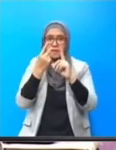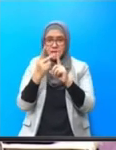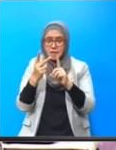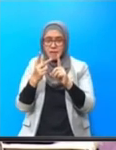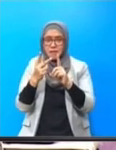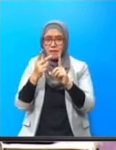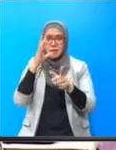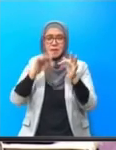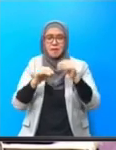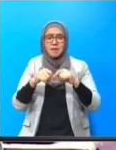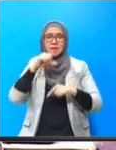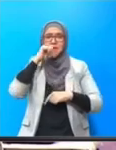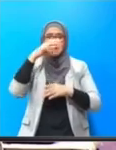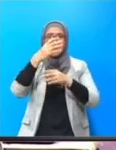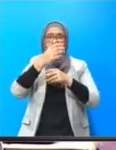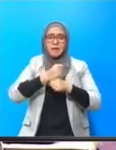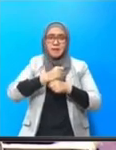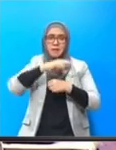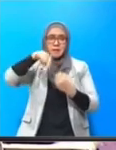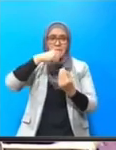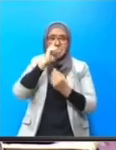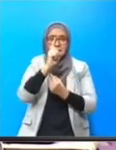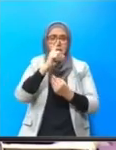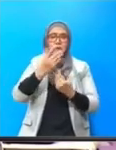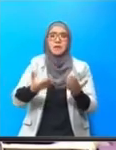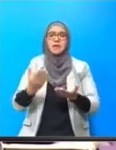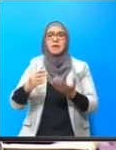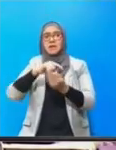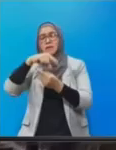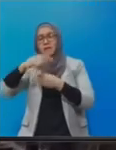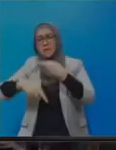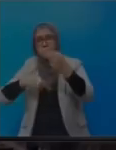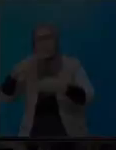kita masuk dalam rolling plan 2. Terima kasih, Tuan Ketua. Terima kasih, Menteri.